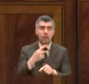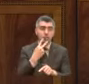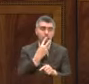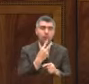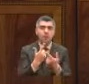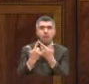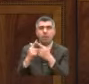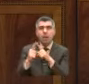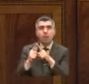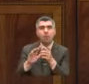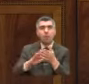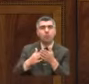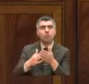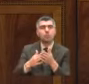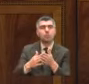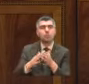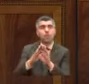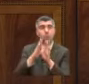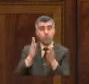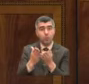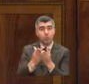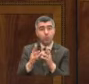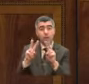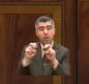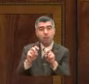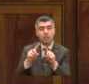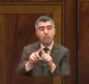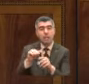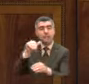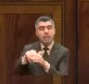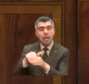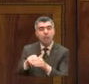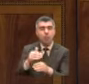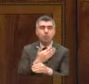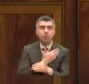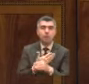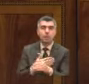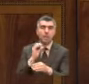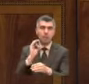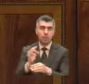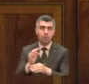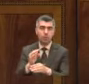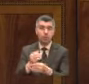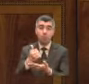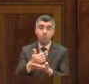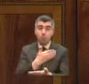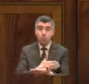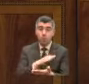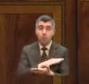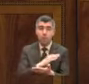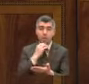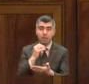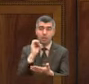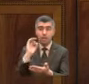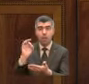من عندها عدد هذا القطاع، وكاين المراقبه ديال المنتخبين ديال البرلمانيين. ولذلك ما تحيدوش المسؤوليه من المنتخبين على المستوى